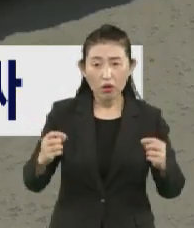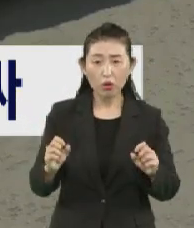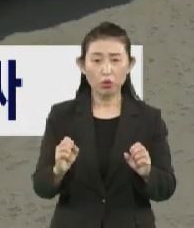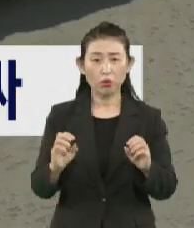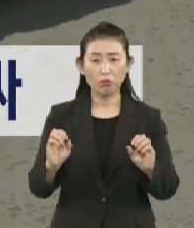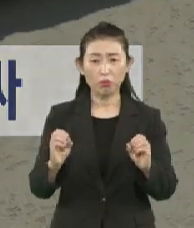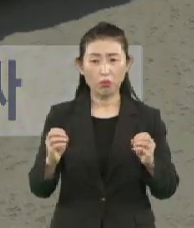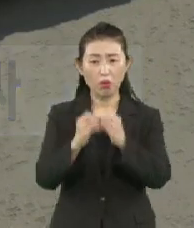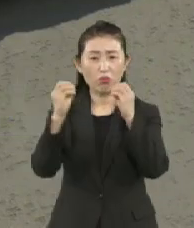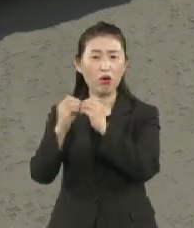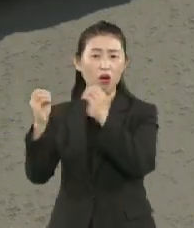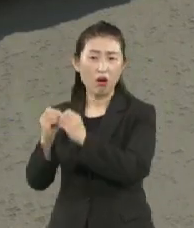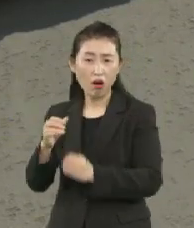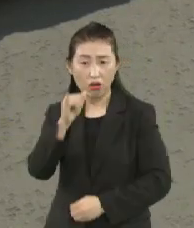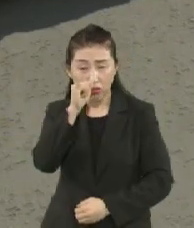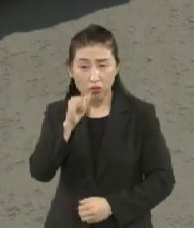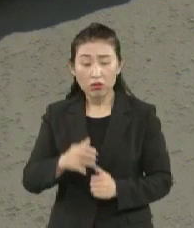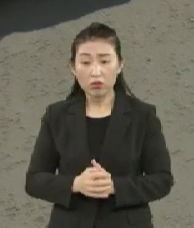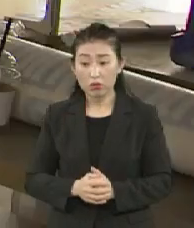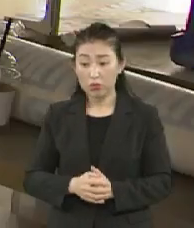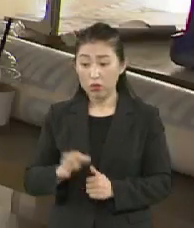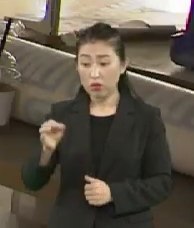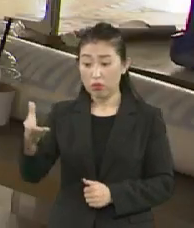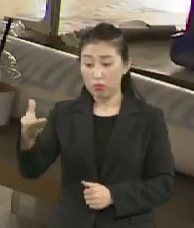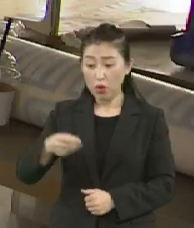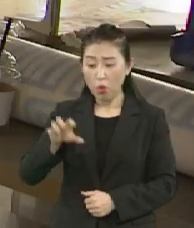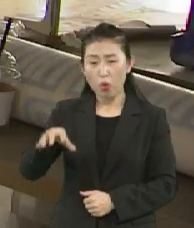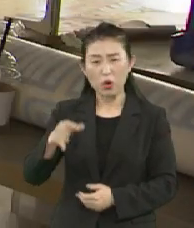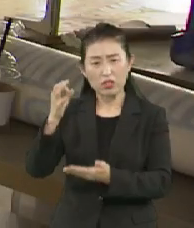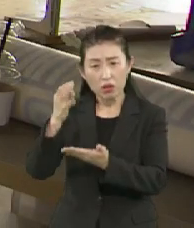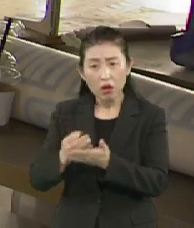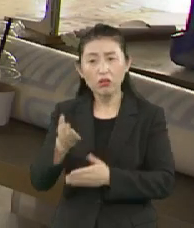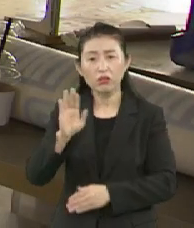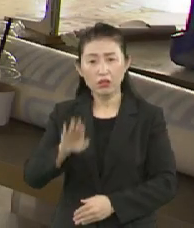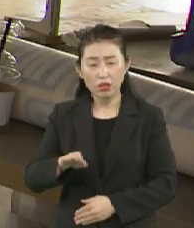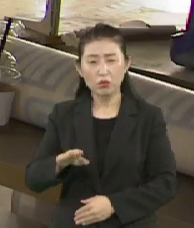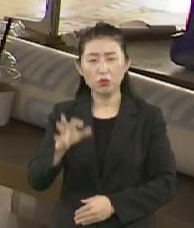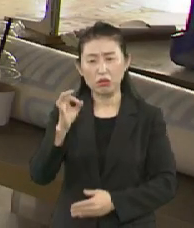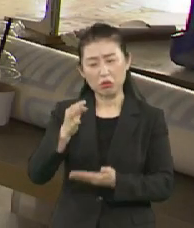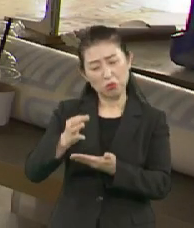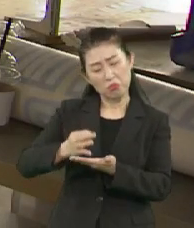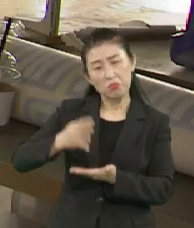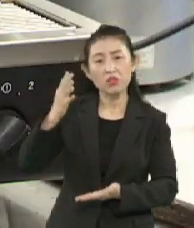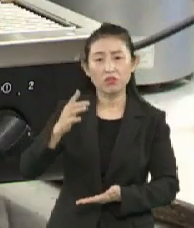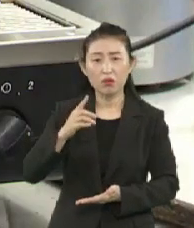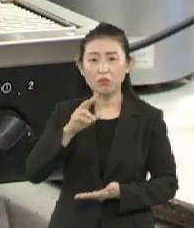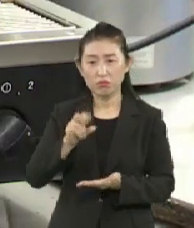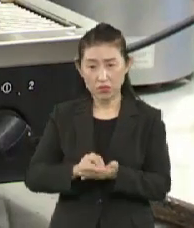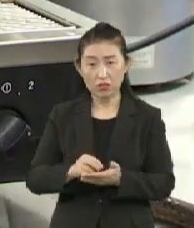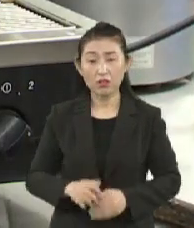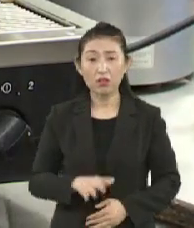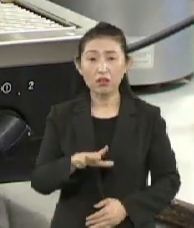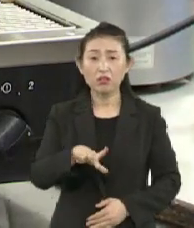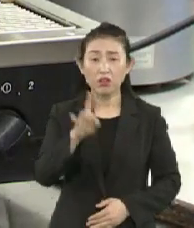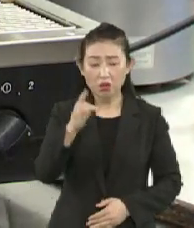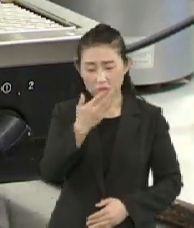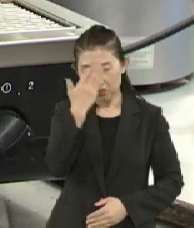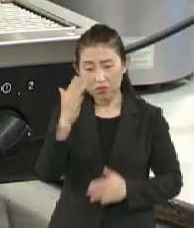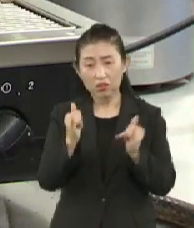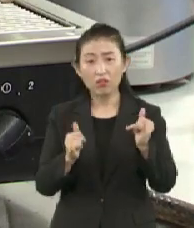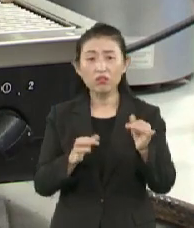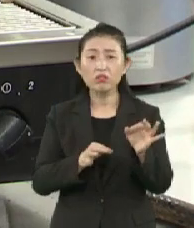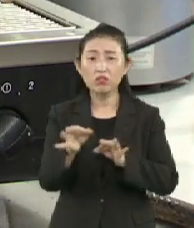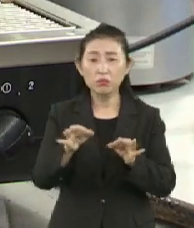저렴한 임대료에도 불구하고 가격 경쟁력을 갖추지 못한 탓도 있습니다. 창업 초년생인 청년